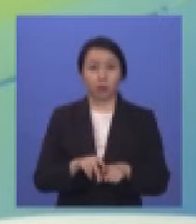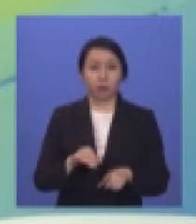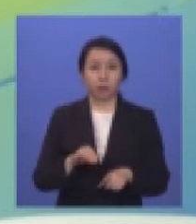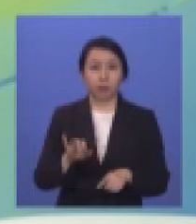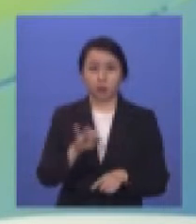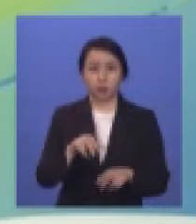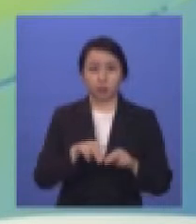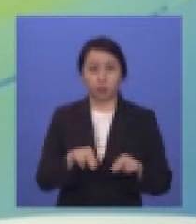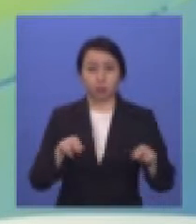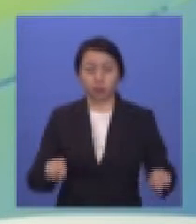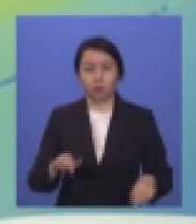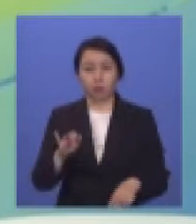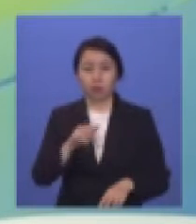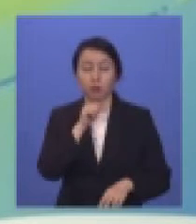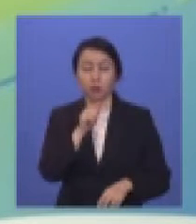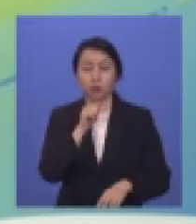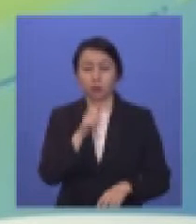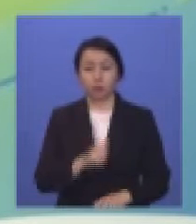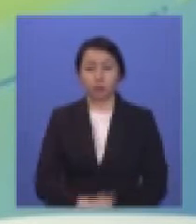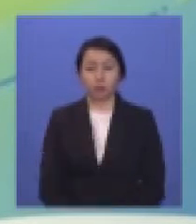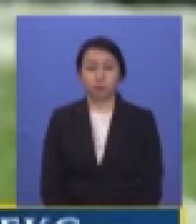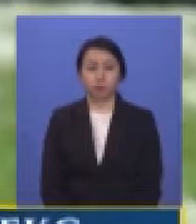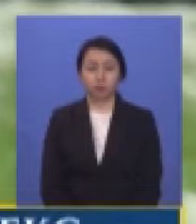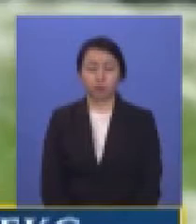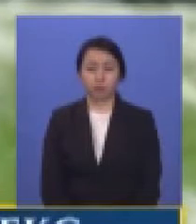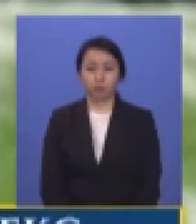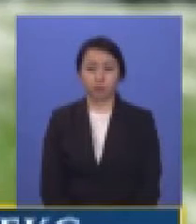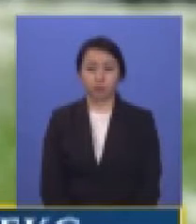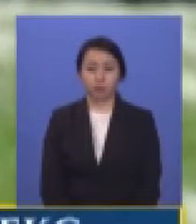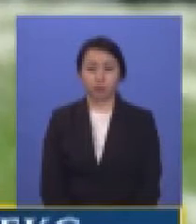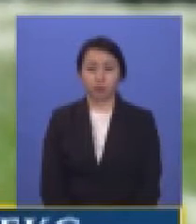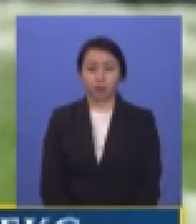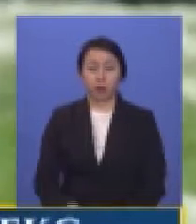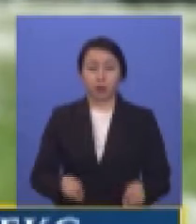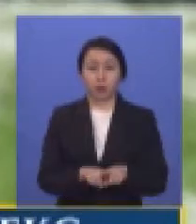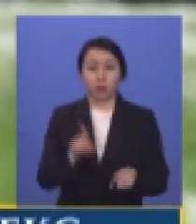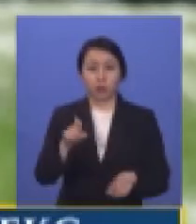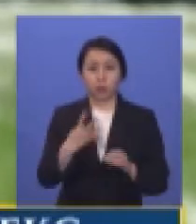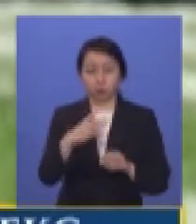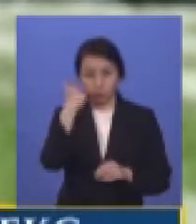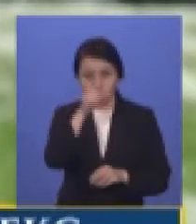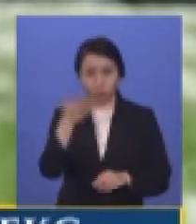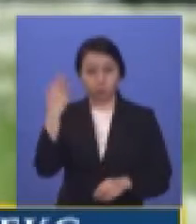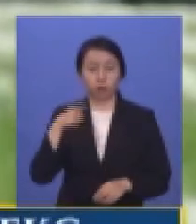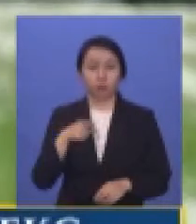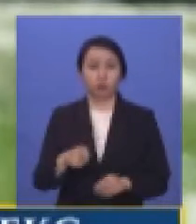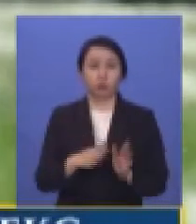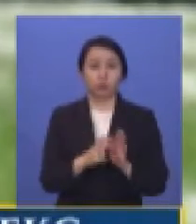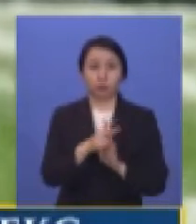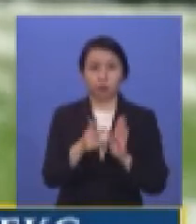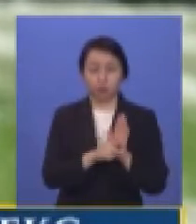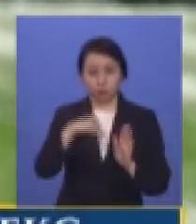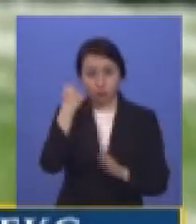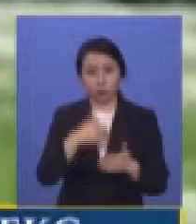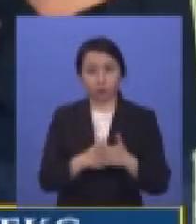также ученые и историки из Петропавловска и Костаная. Ровно 104 года назад, в 1918